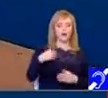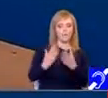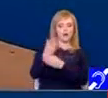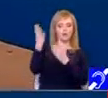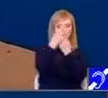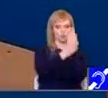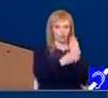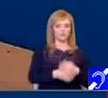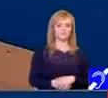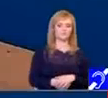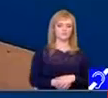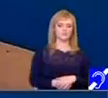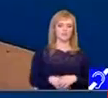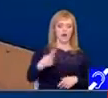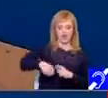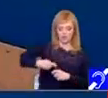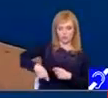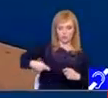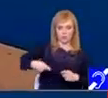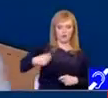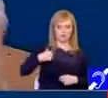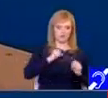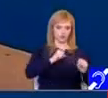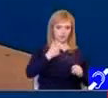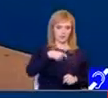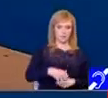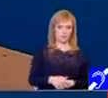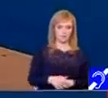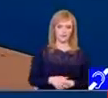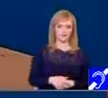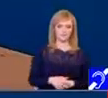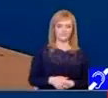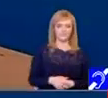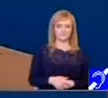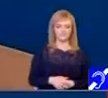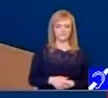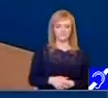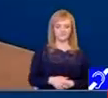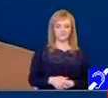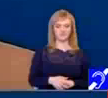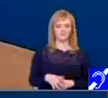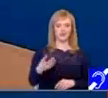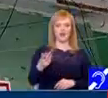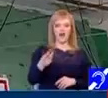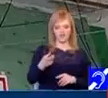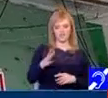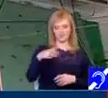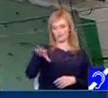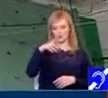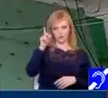mănuși, nodul întâmpinător, două opturi duble și aceste